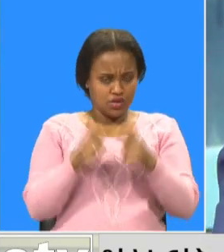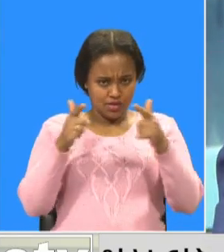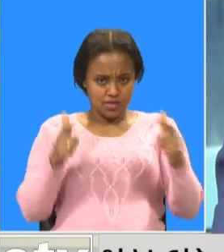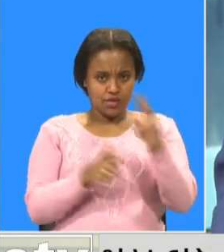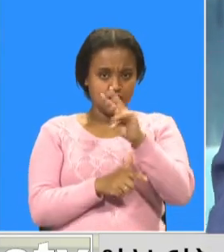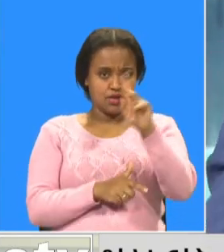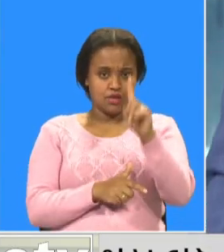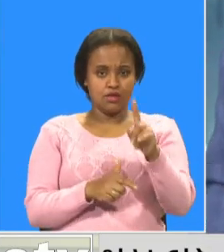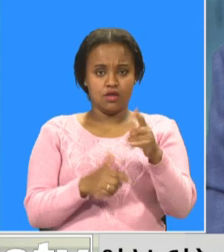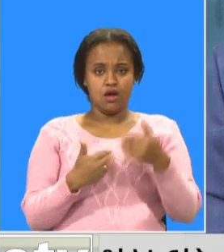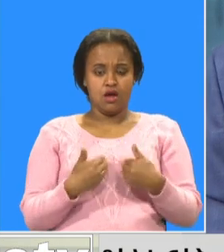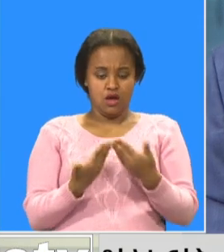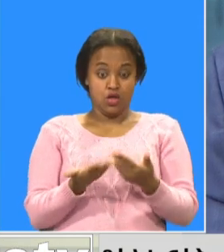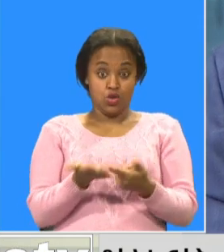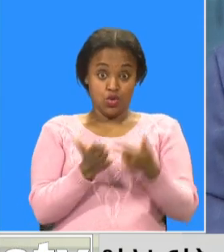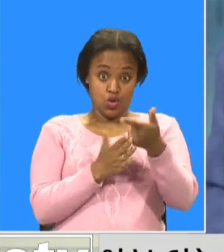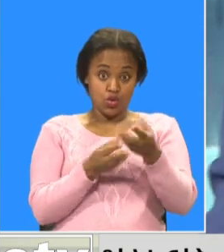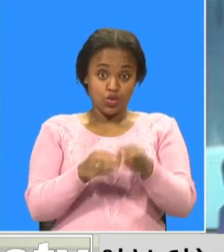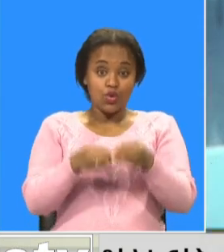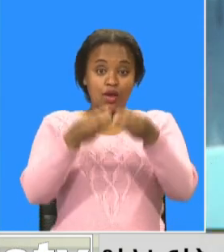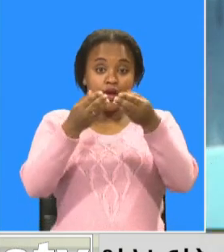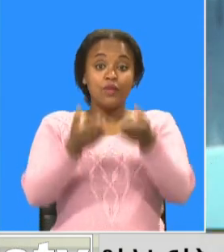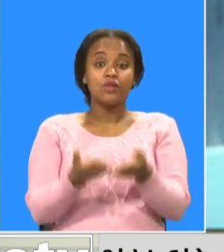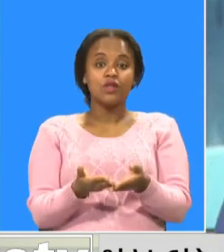አላቸው። እነሱ የሚሰጡት